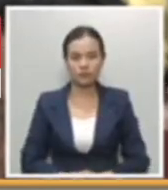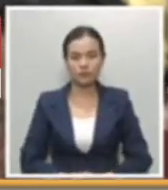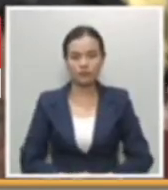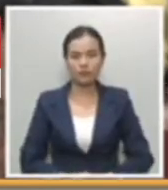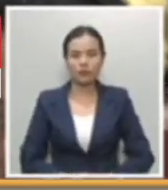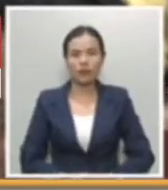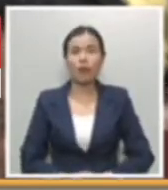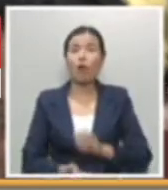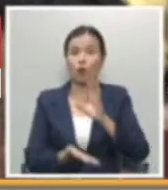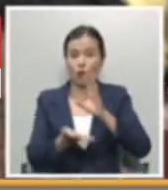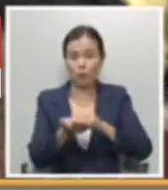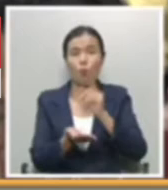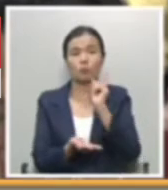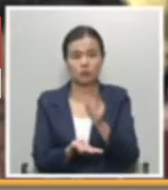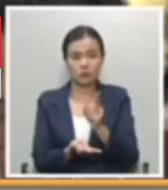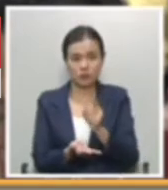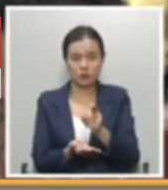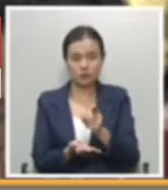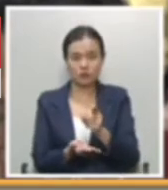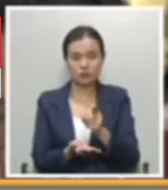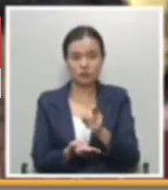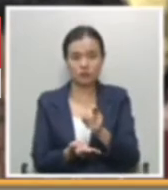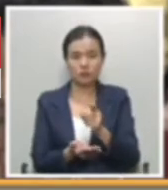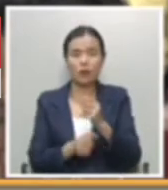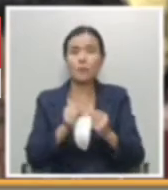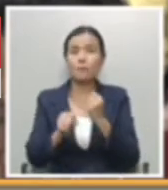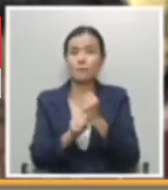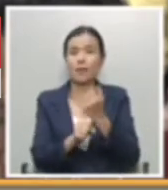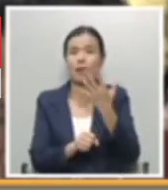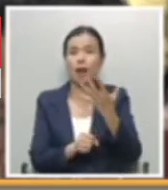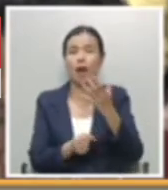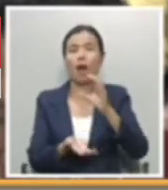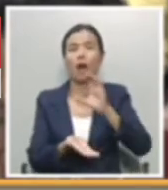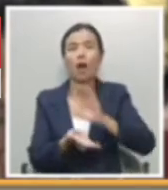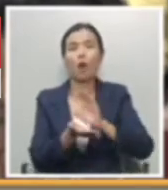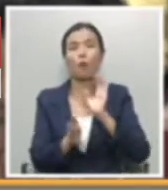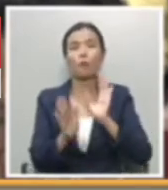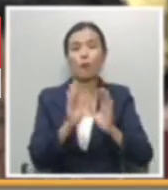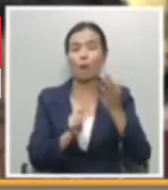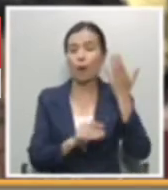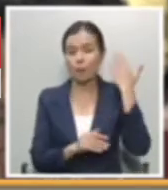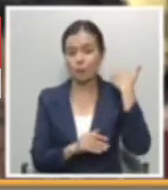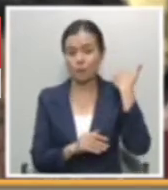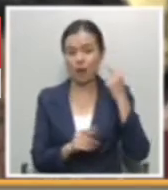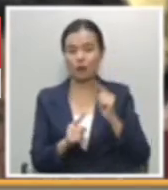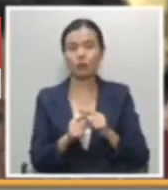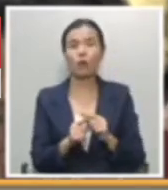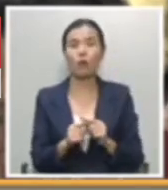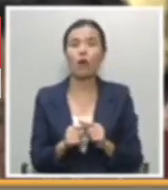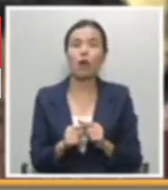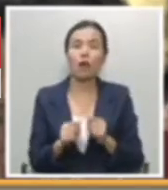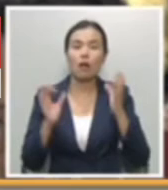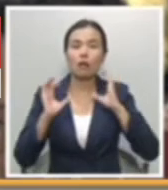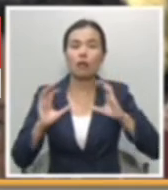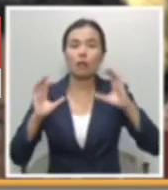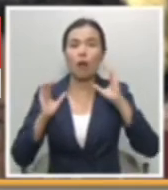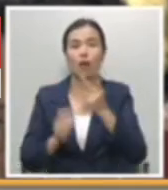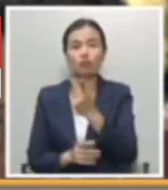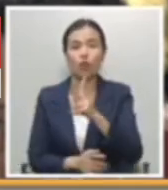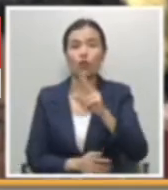ในข้อเท็จจริง5ปีของงบประมาณที่ผ่านมาตั้งแต่รัฐบาลคส